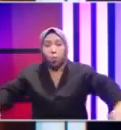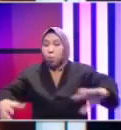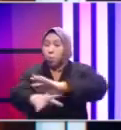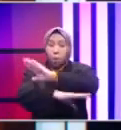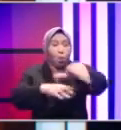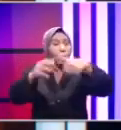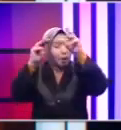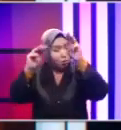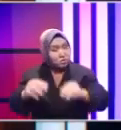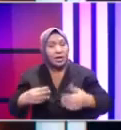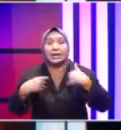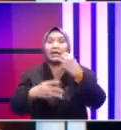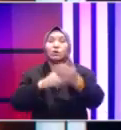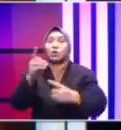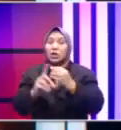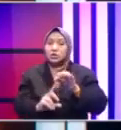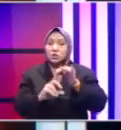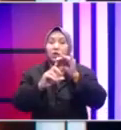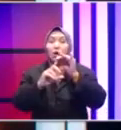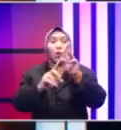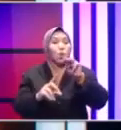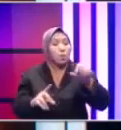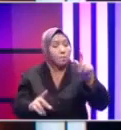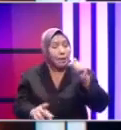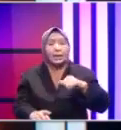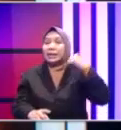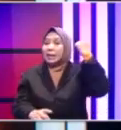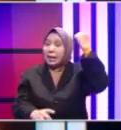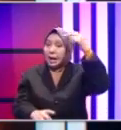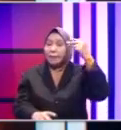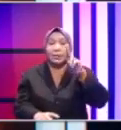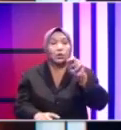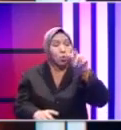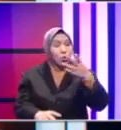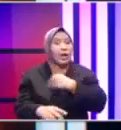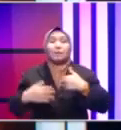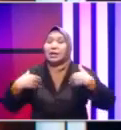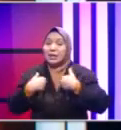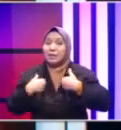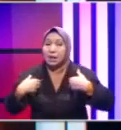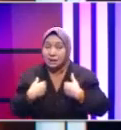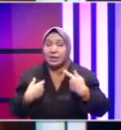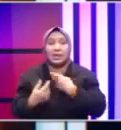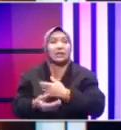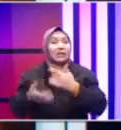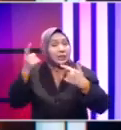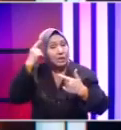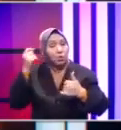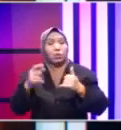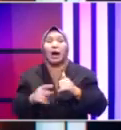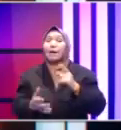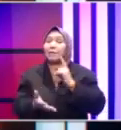manusia akan dunia kecuali hanya umat Nabi Nuh saja mereka yang beriman dengan abino dan juga binatang-binatang lah seperti yang kita sekitar tahu